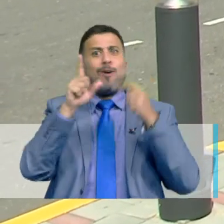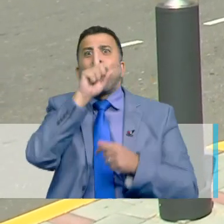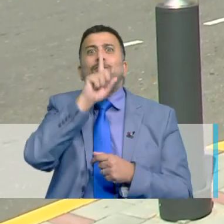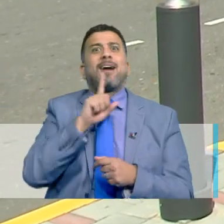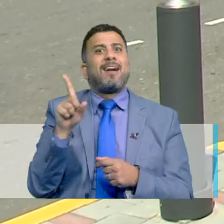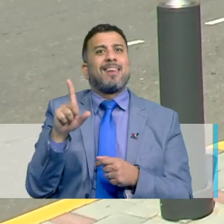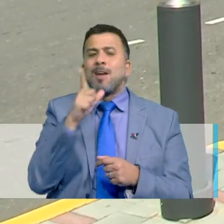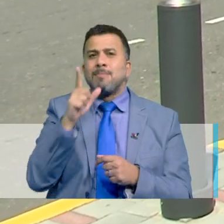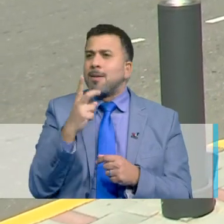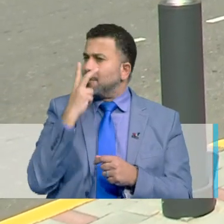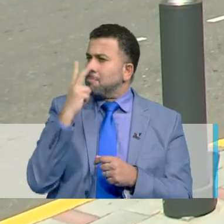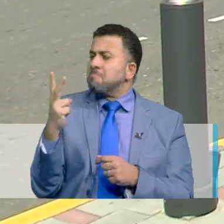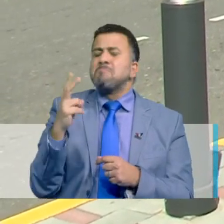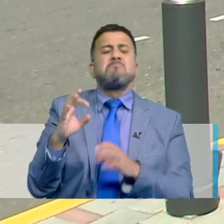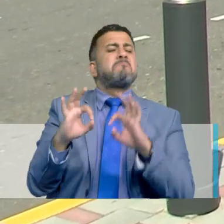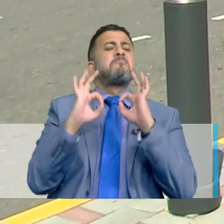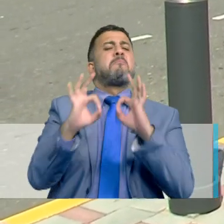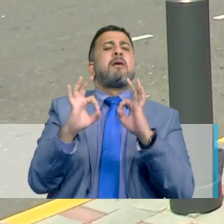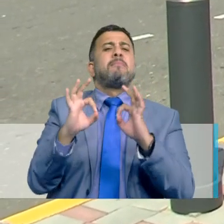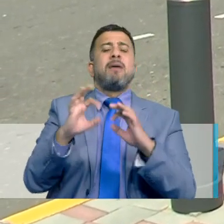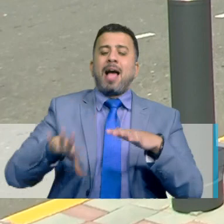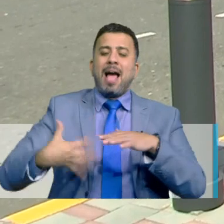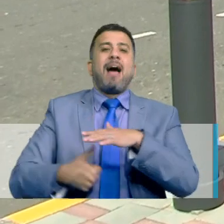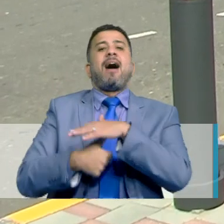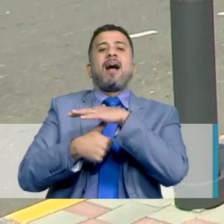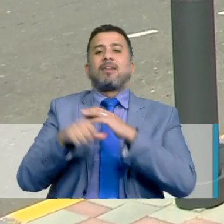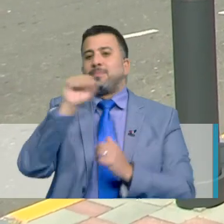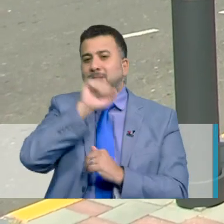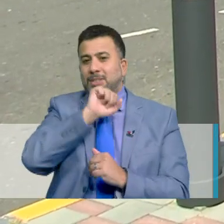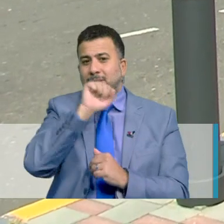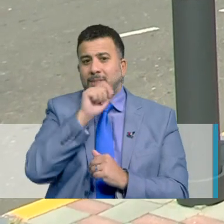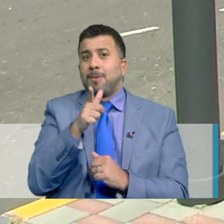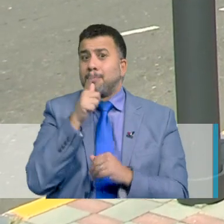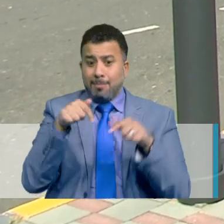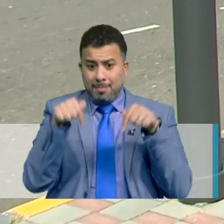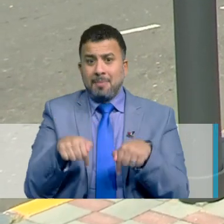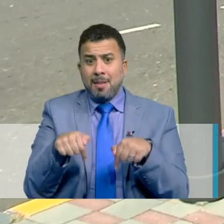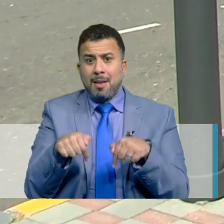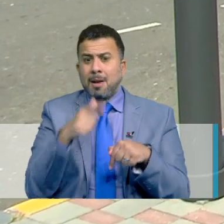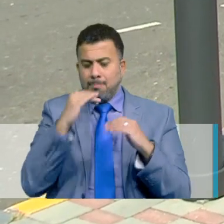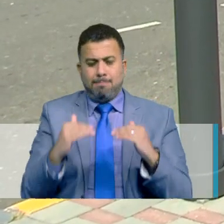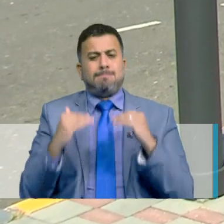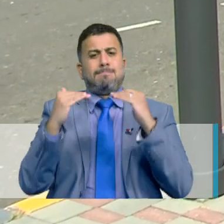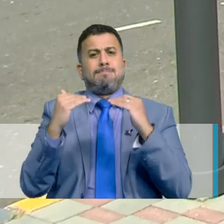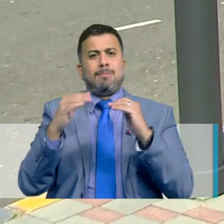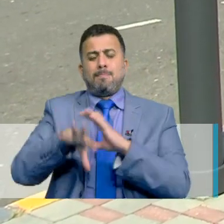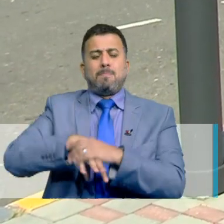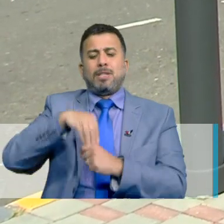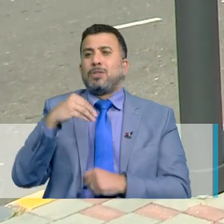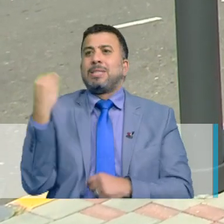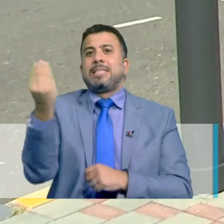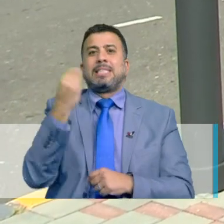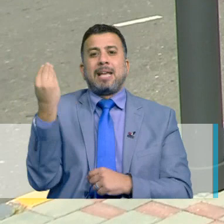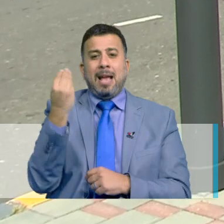بعد نظرة سديدة لصاحب السمو حاكم الشارقة. وهنا بدأت الحكاية، النهضة والمشاريع